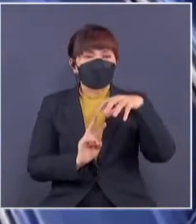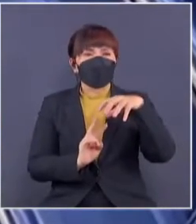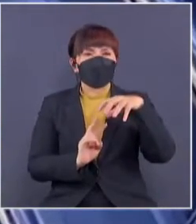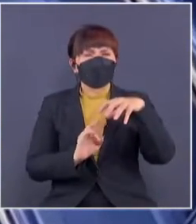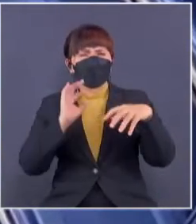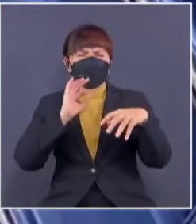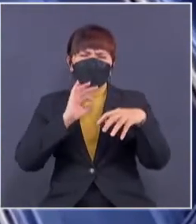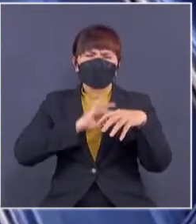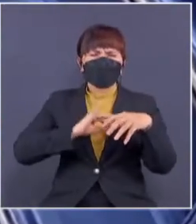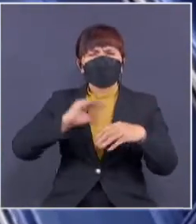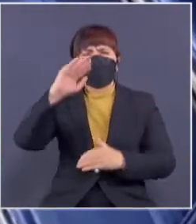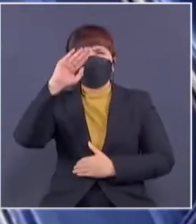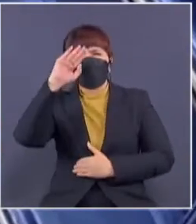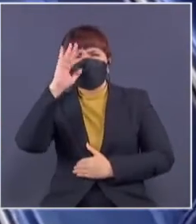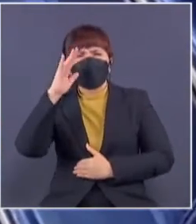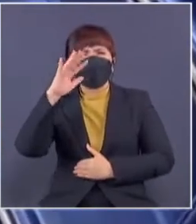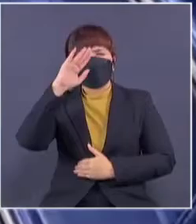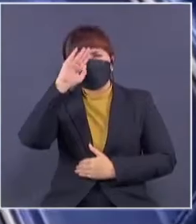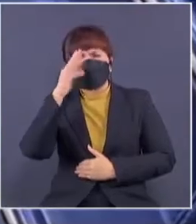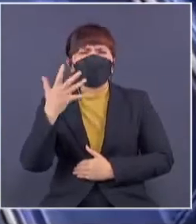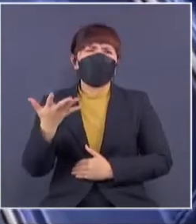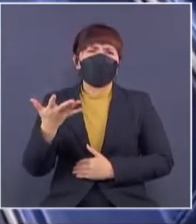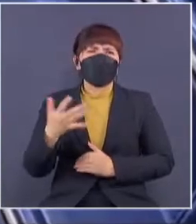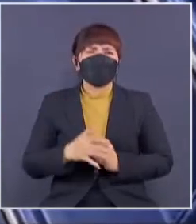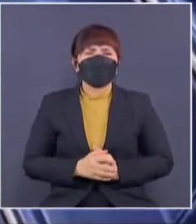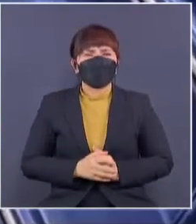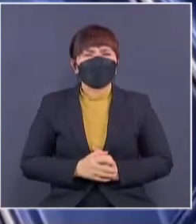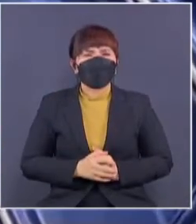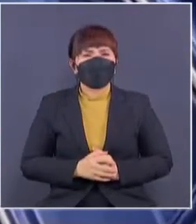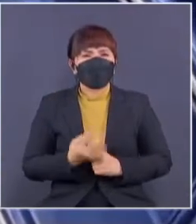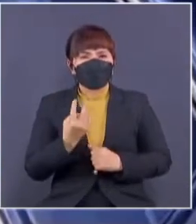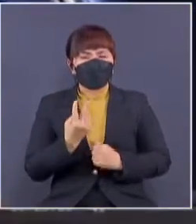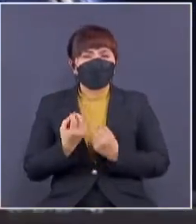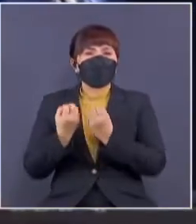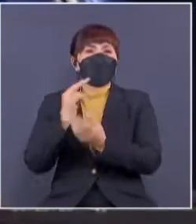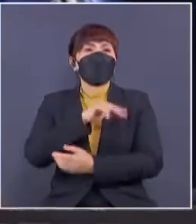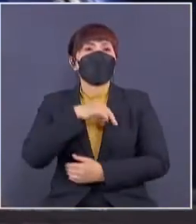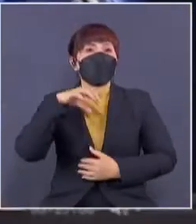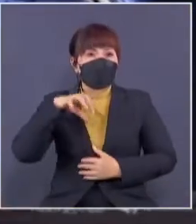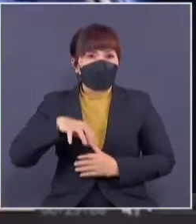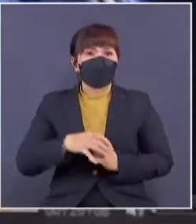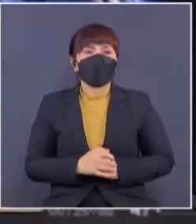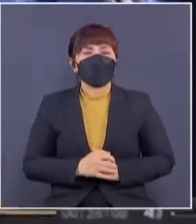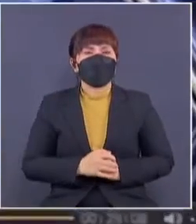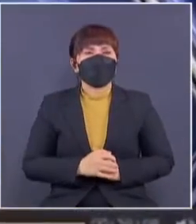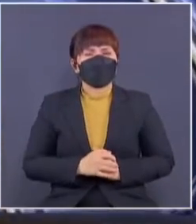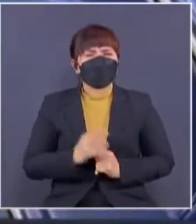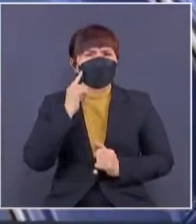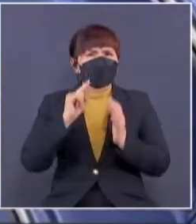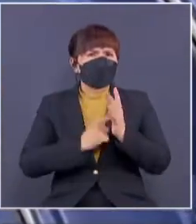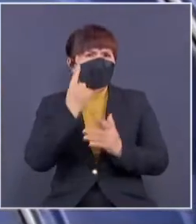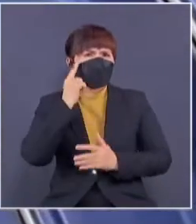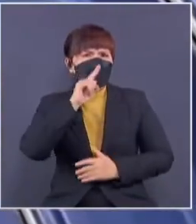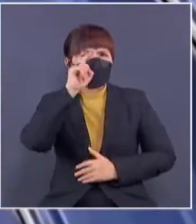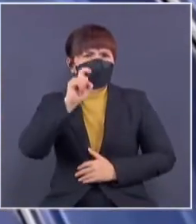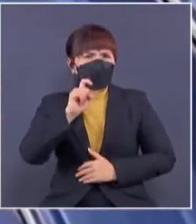ายมีอาการแปลกๆมีอาการป่วยกระทันหันก็นำตัวทั้งสองคนส่งโรงพยาบาลนะคะซึ่งเธอบอกว่าตอนนั้นเนี่ยก็เริ่มสงสัยแล้วนะ